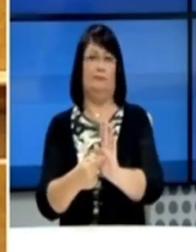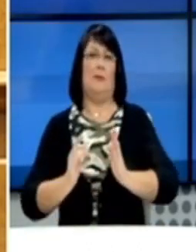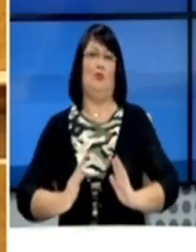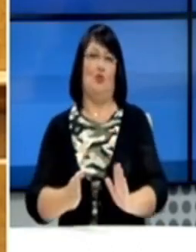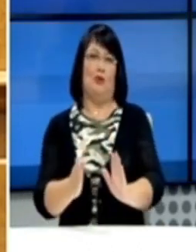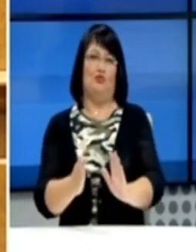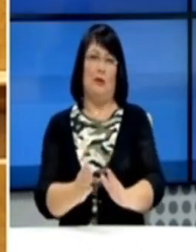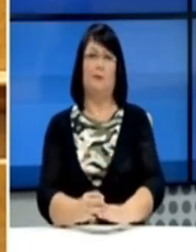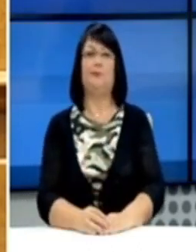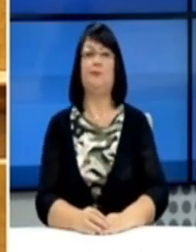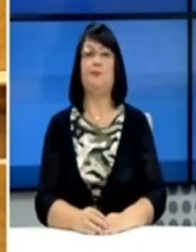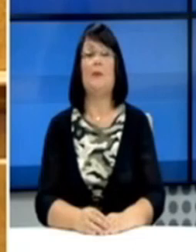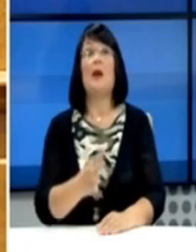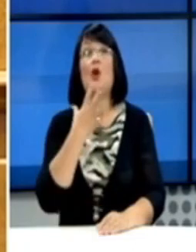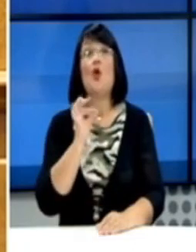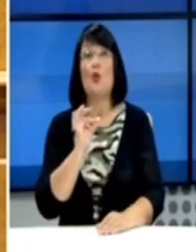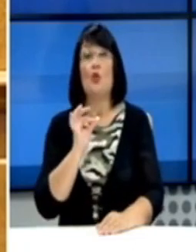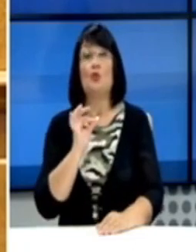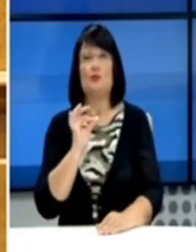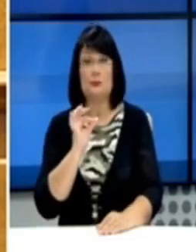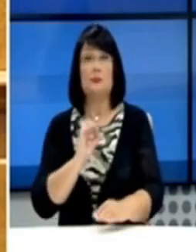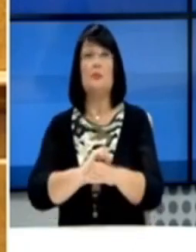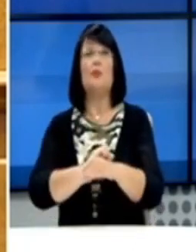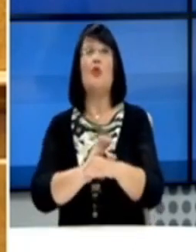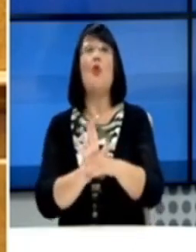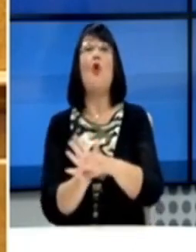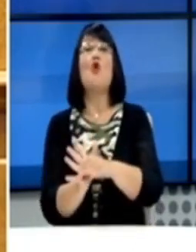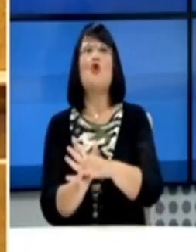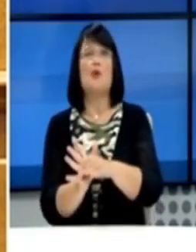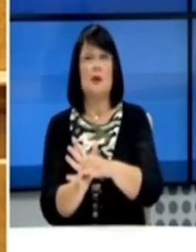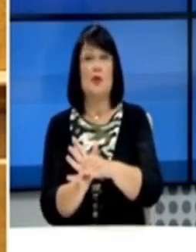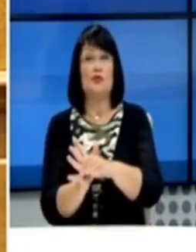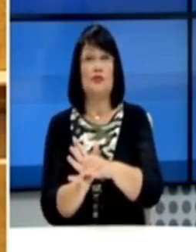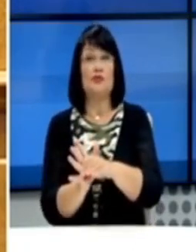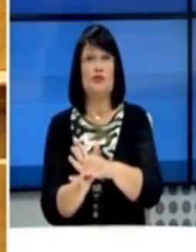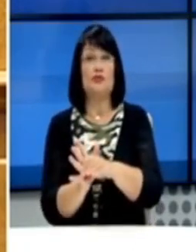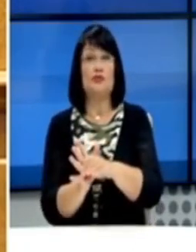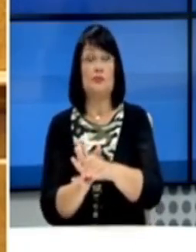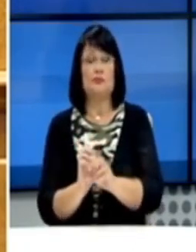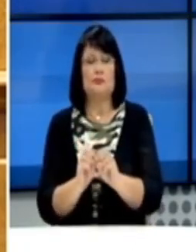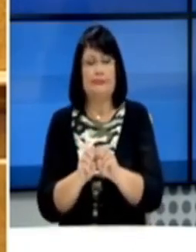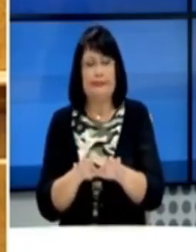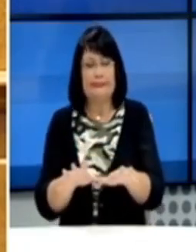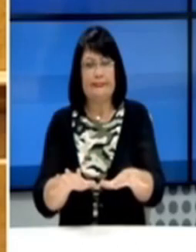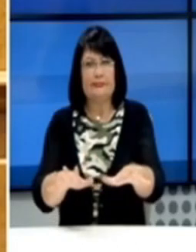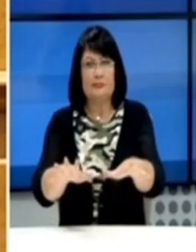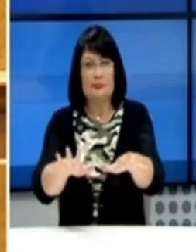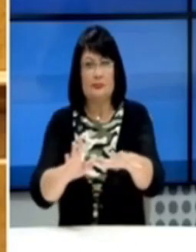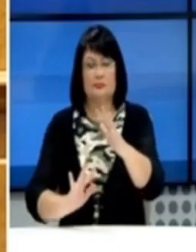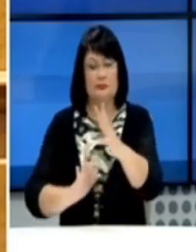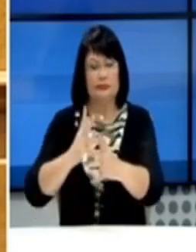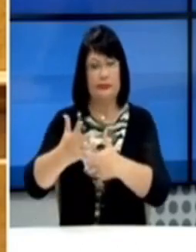Διότι ο κορονοϊός μπορεί να ακολουθεί τη δικιά του εξέλιξη,